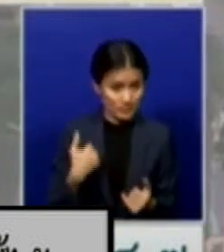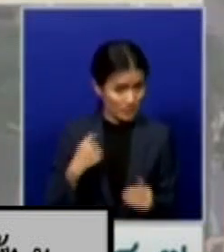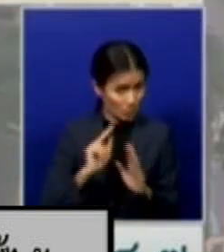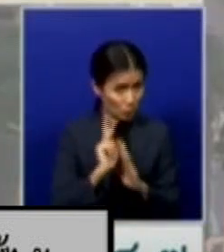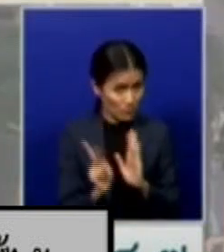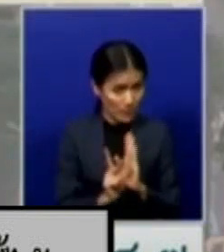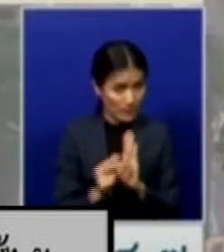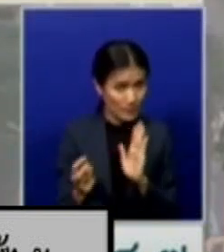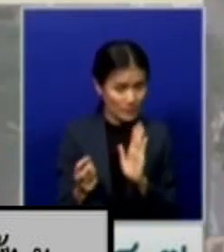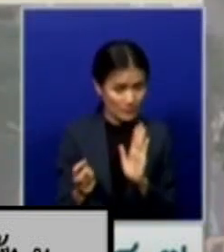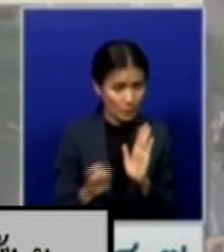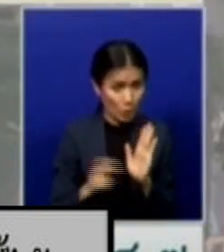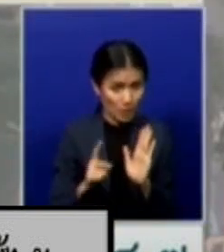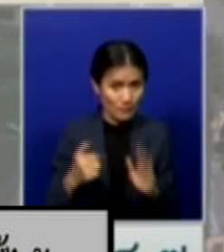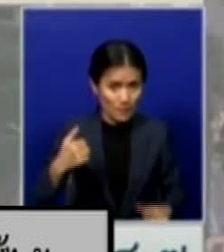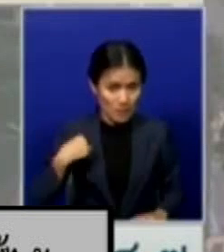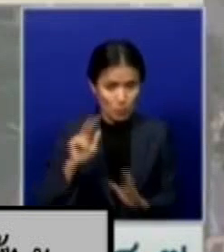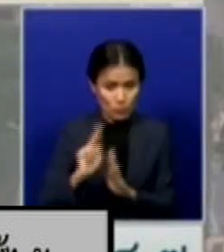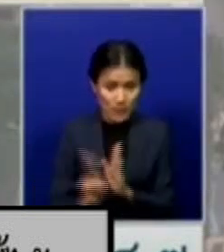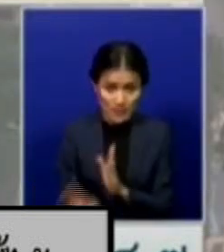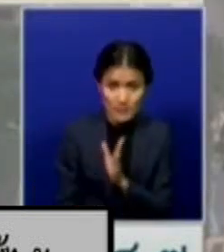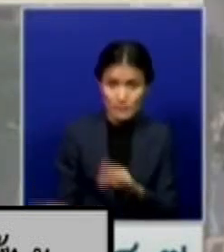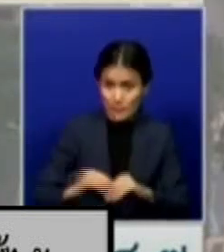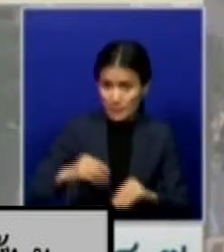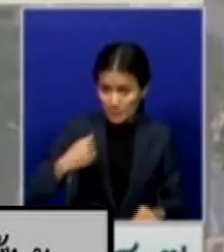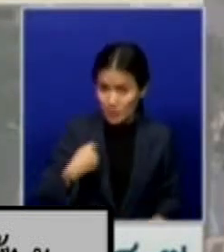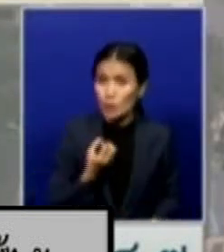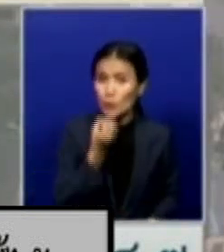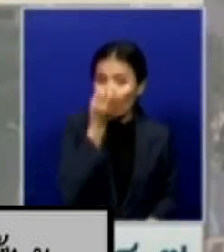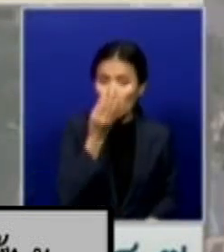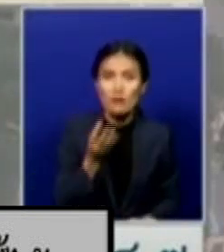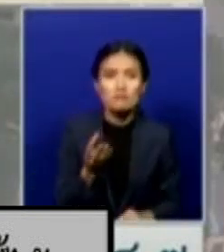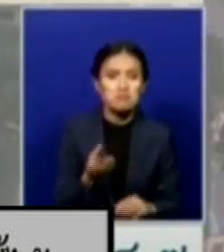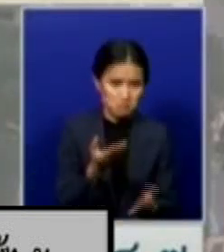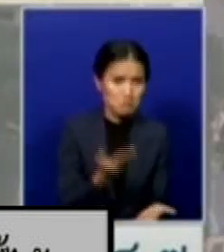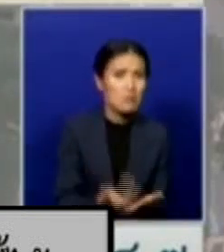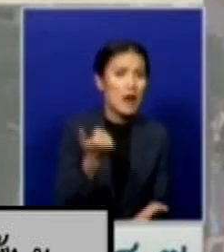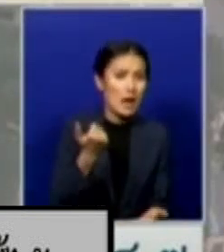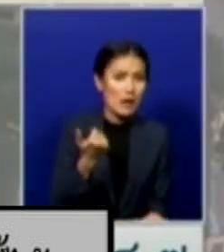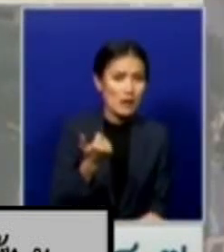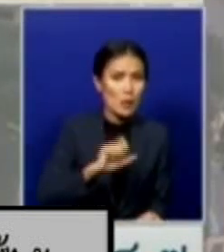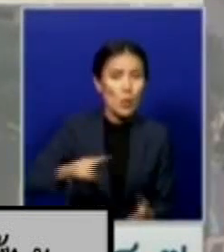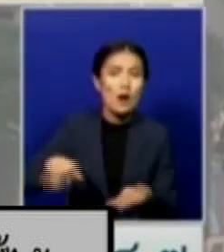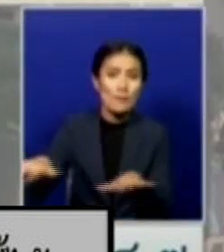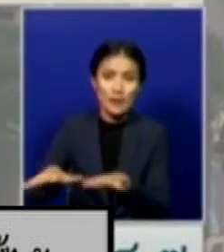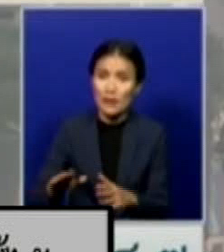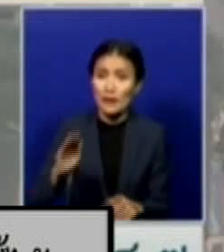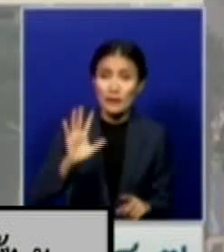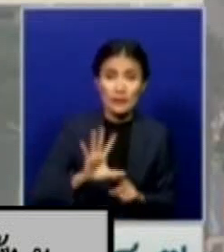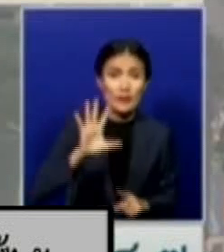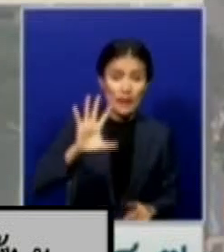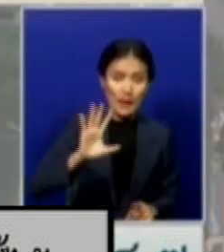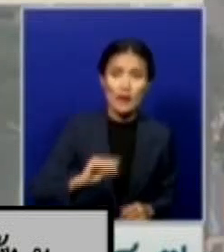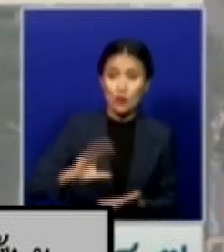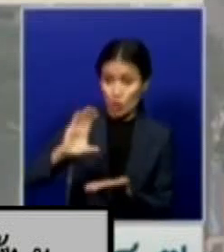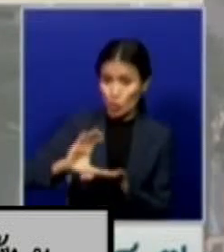ำหนดเงื่อนไขต่างๆเพิ่มเติมเช่นคิดอัตราดอกเบี้ยที่สูงกว่าราคาตลาดเป็นต้น 5. การดำเนินงานของกองทุนต้องมีธรร